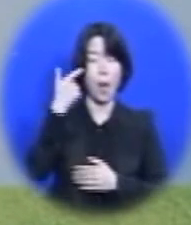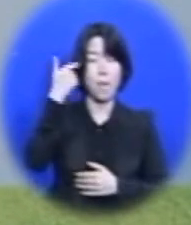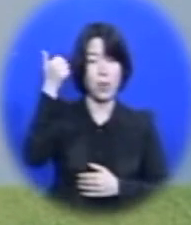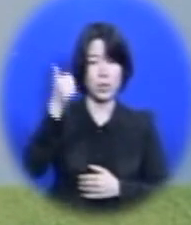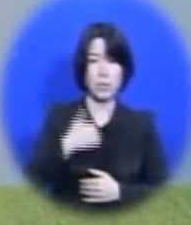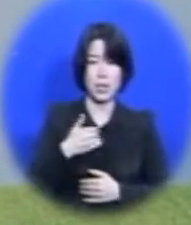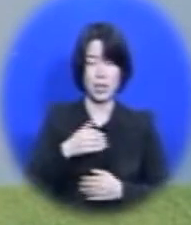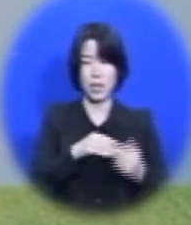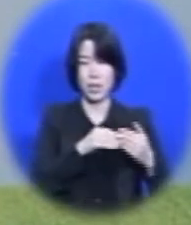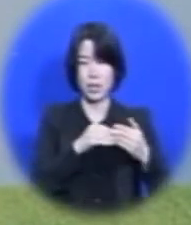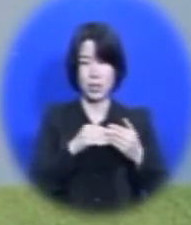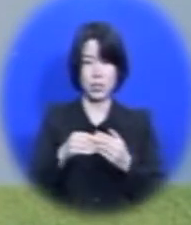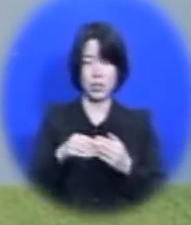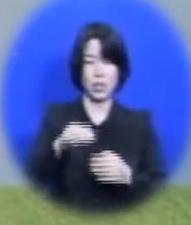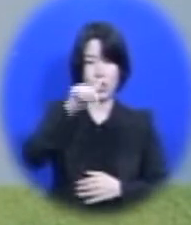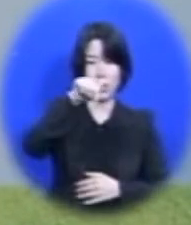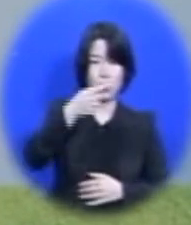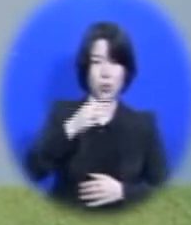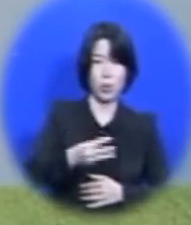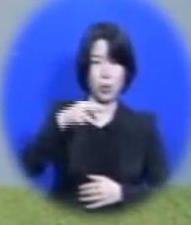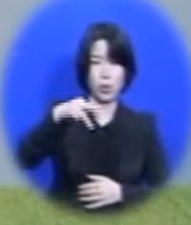목사님께서 저를 그 골드코스트